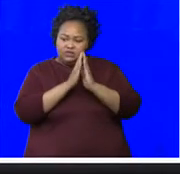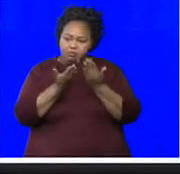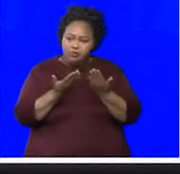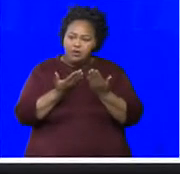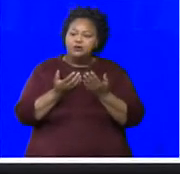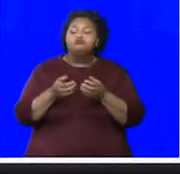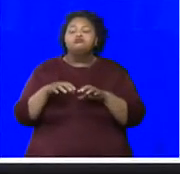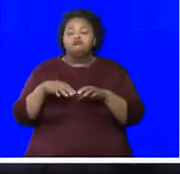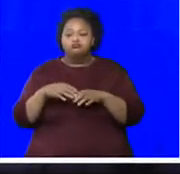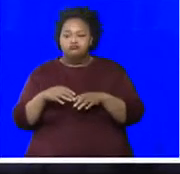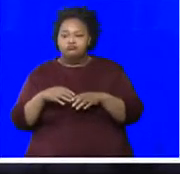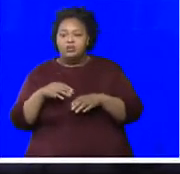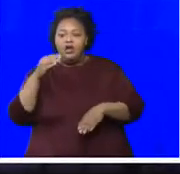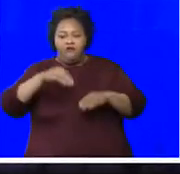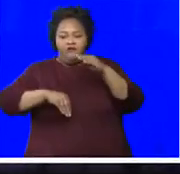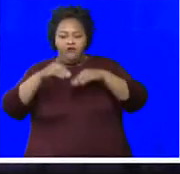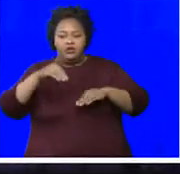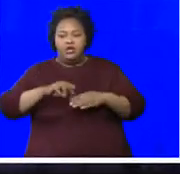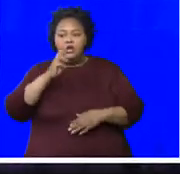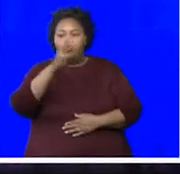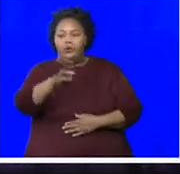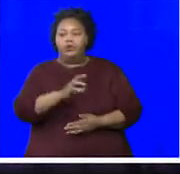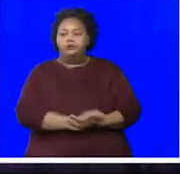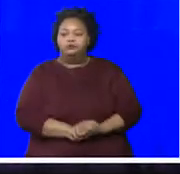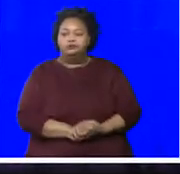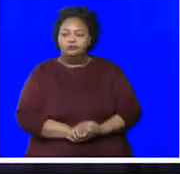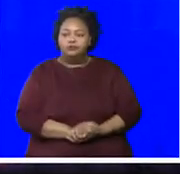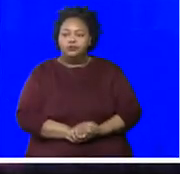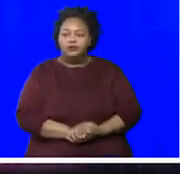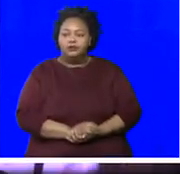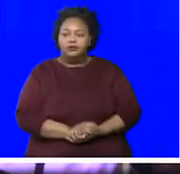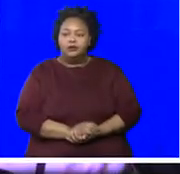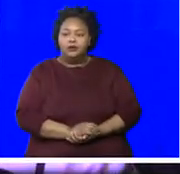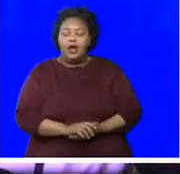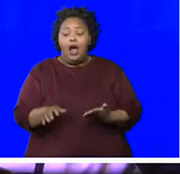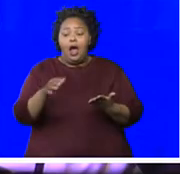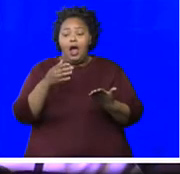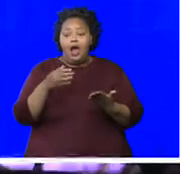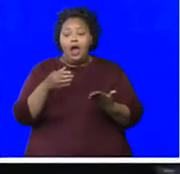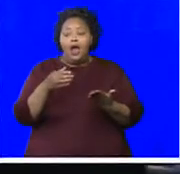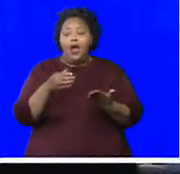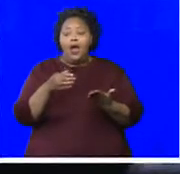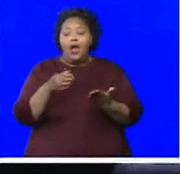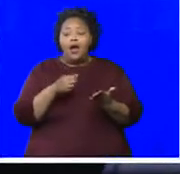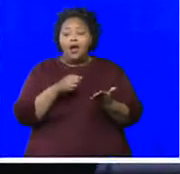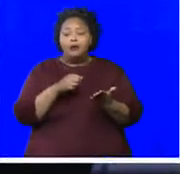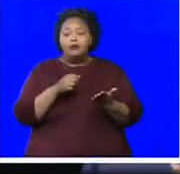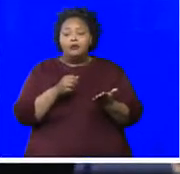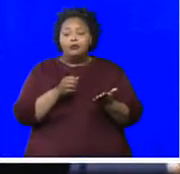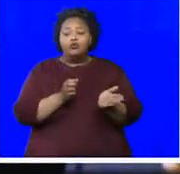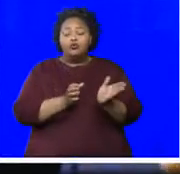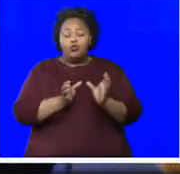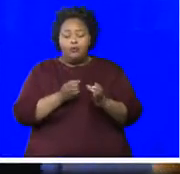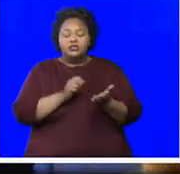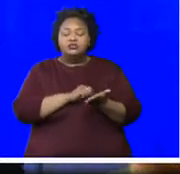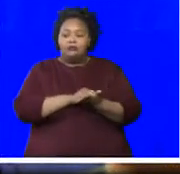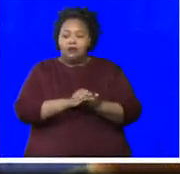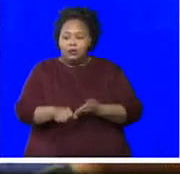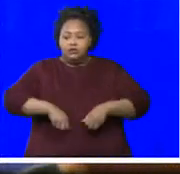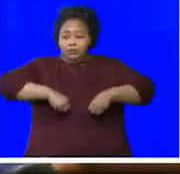Stanley Dlamini uthi lokunqonywa litiko ngalomsebenzi kuthi angeke abashiye ngephandle